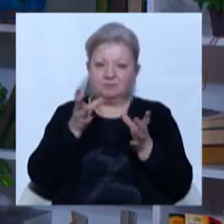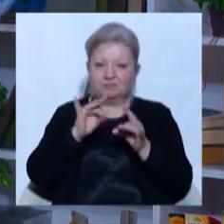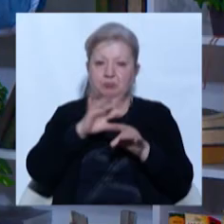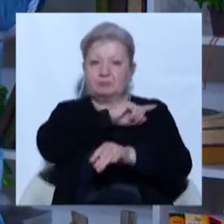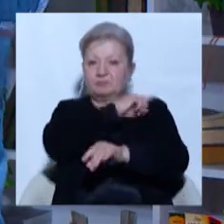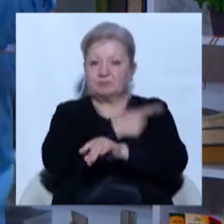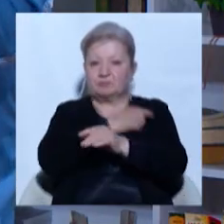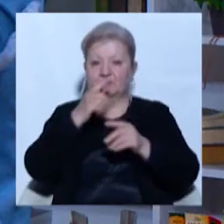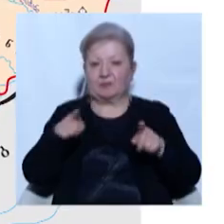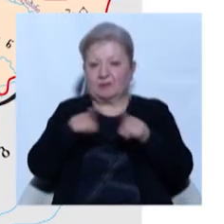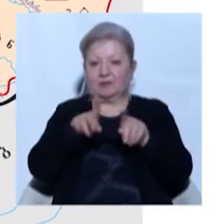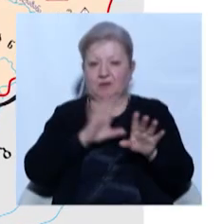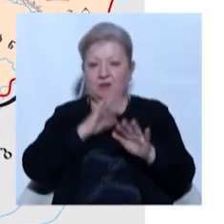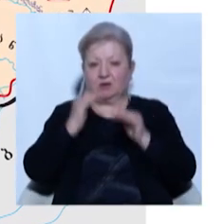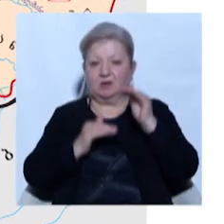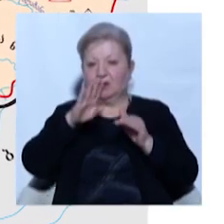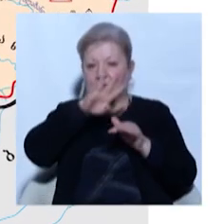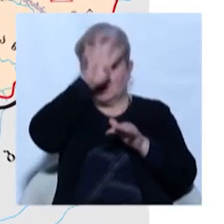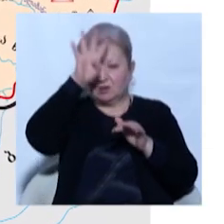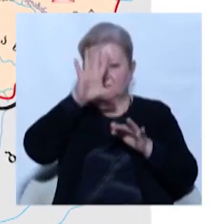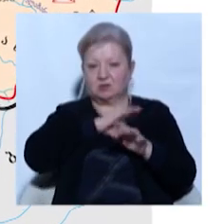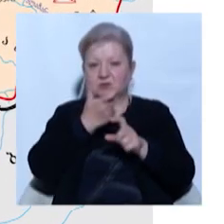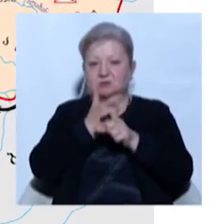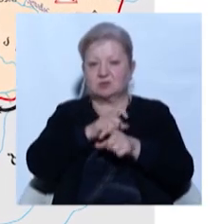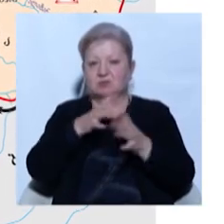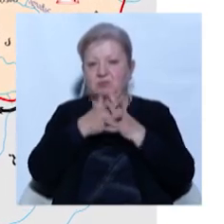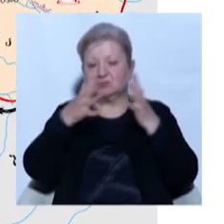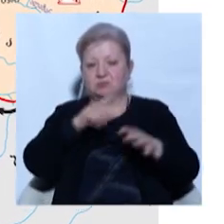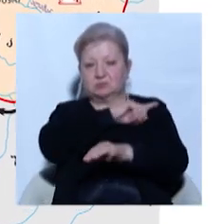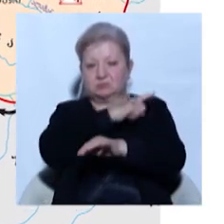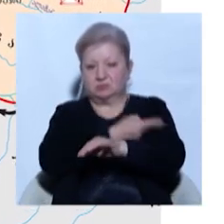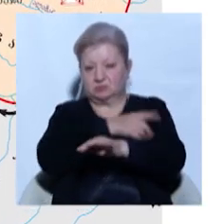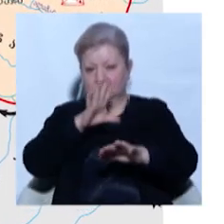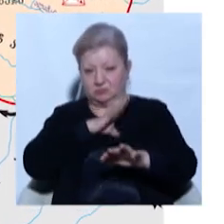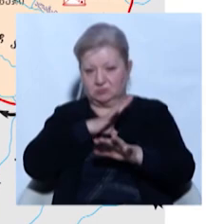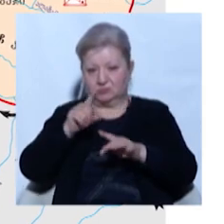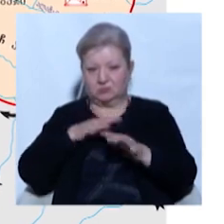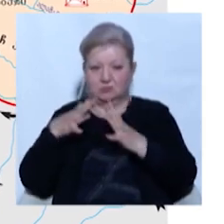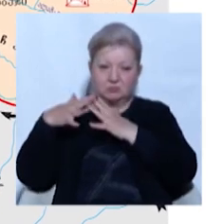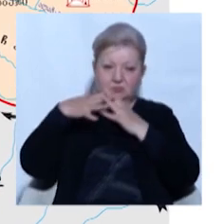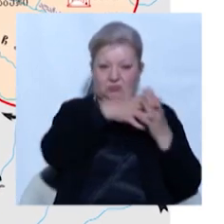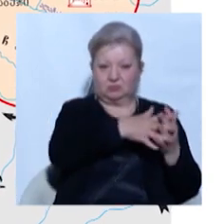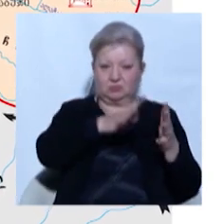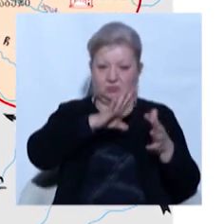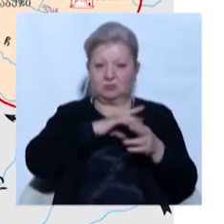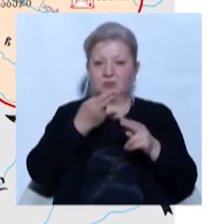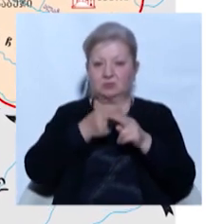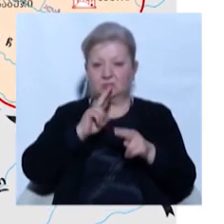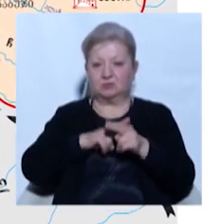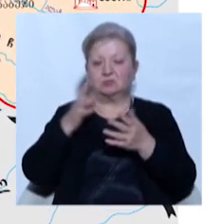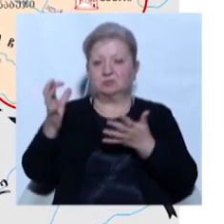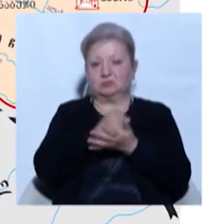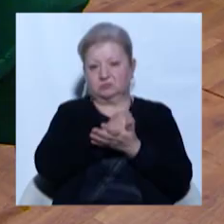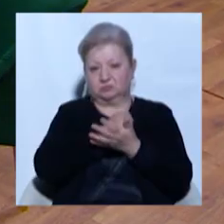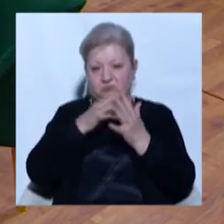ძალები არათანაბარი იყო, ირანმა დიდი ძალებით დაიწყო შეტევები და პრაქტიკულად ძალიან მალე მიაღწია